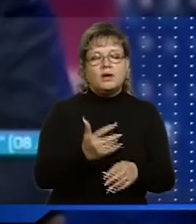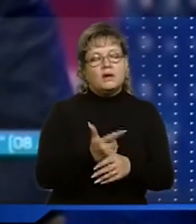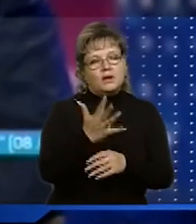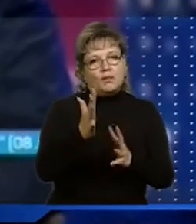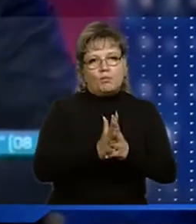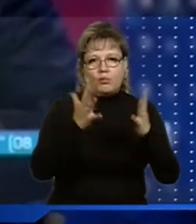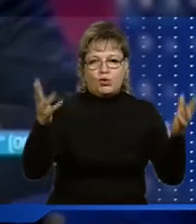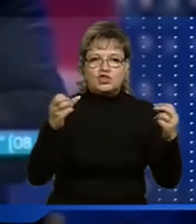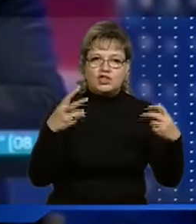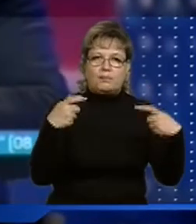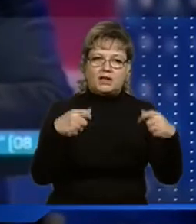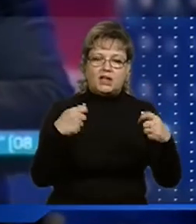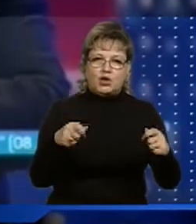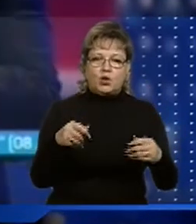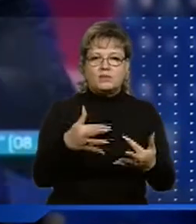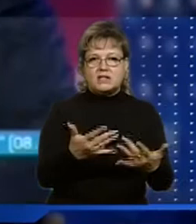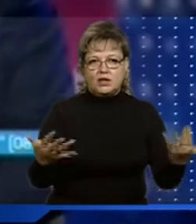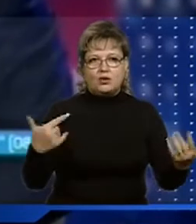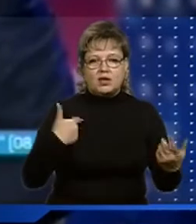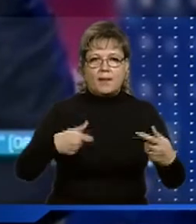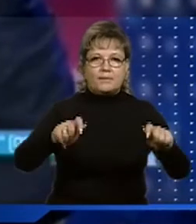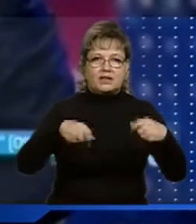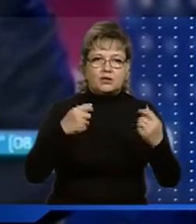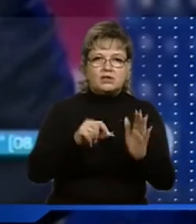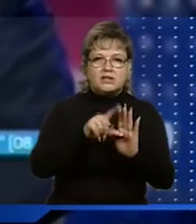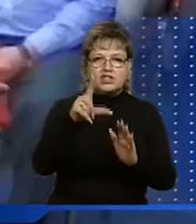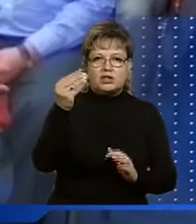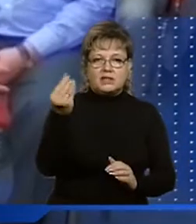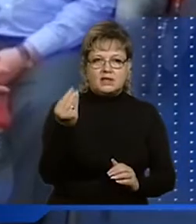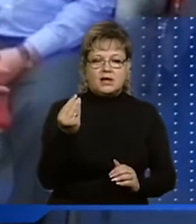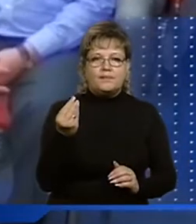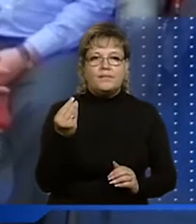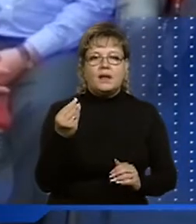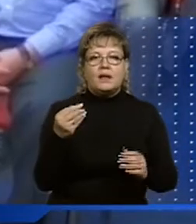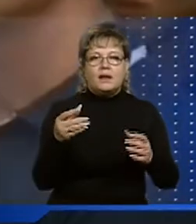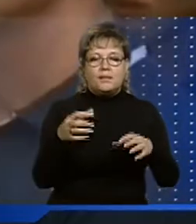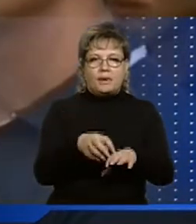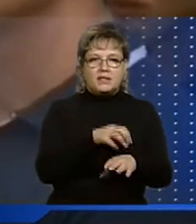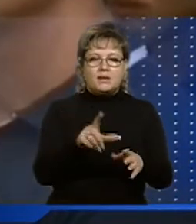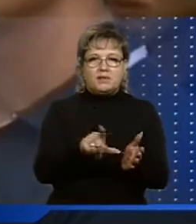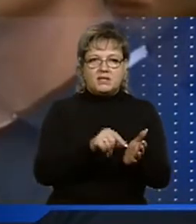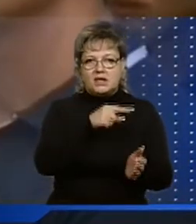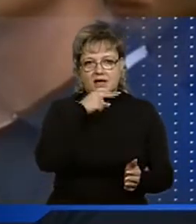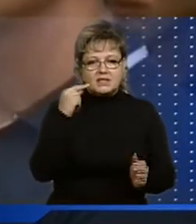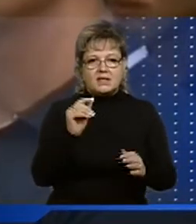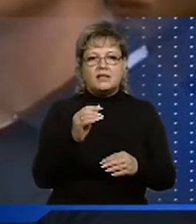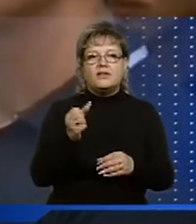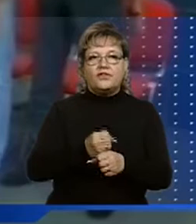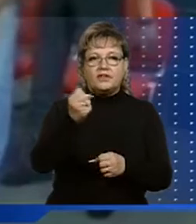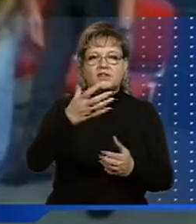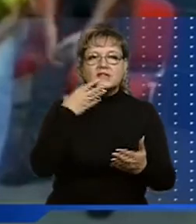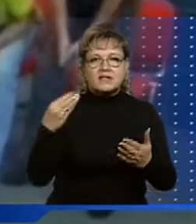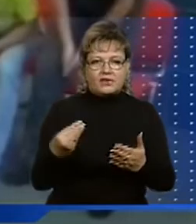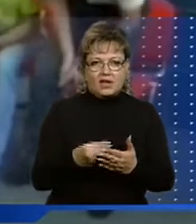чем перерабатываем, продаем сырье, и нам его продают по завышенной цене. Региональное отделение партии «Пенсионеров России» выдвинуло